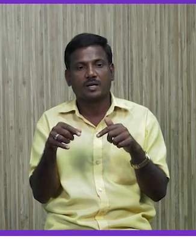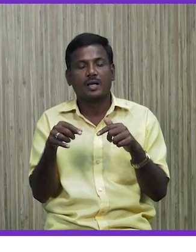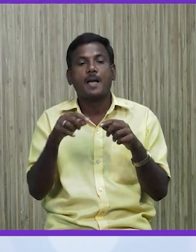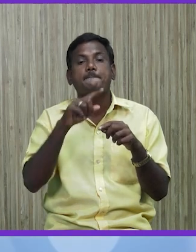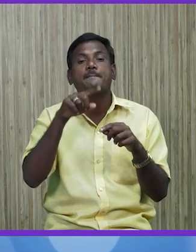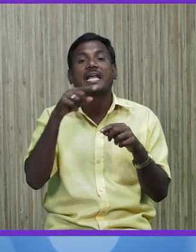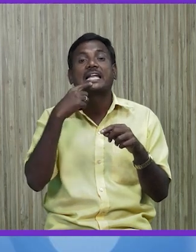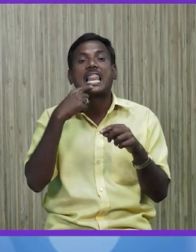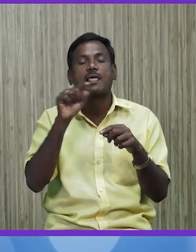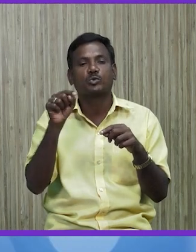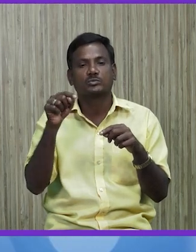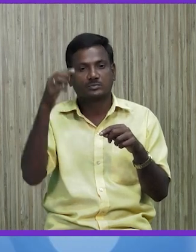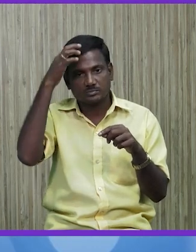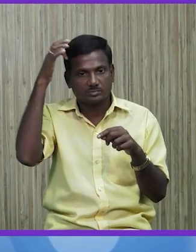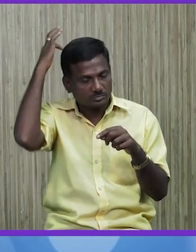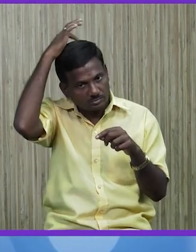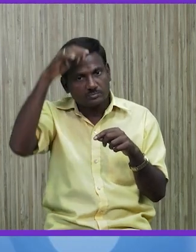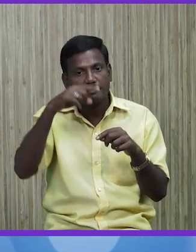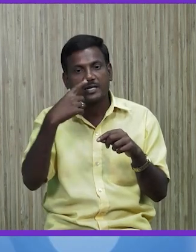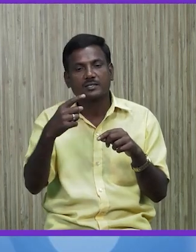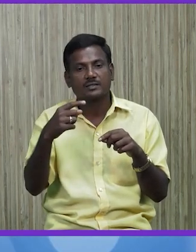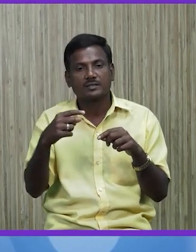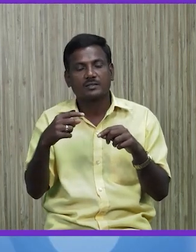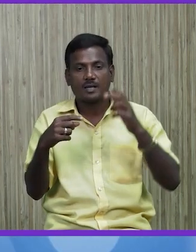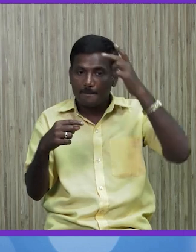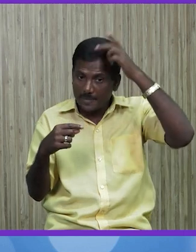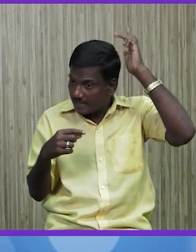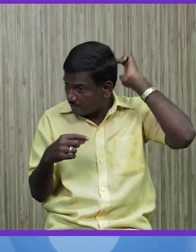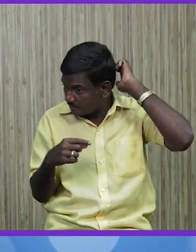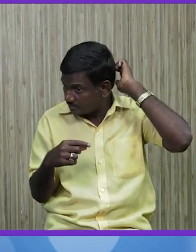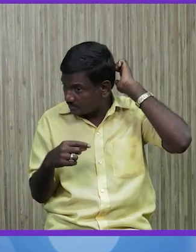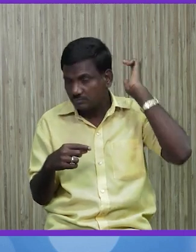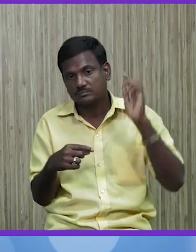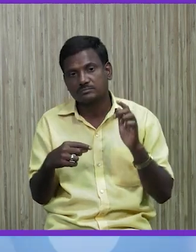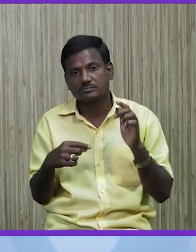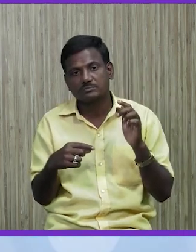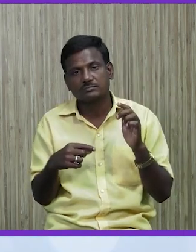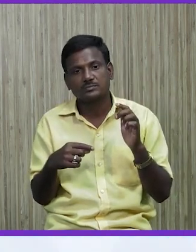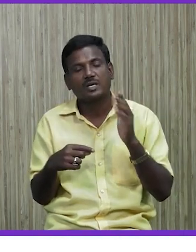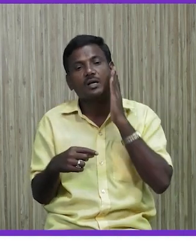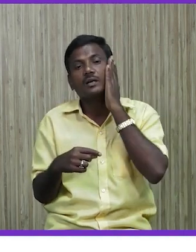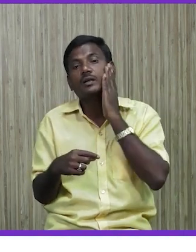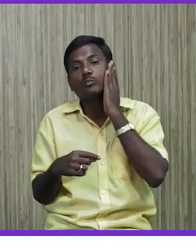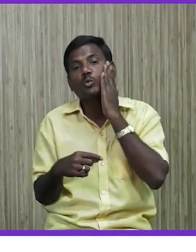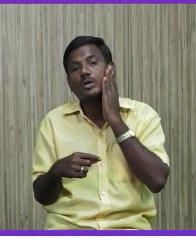எலும்பு, queratile எலும்பு temporal